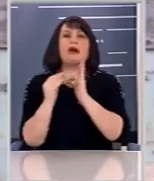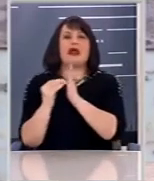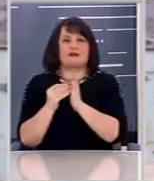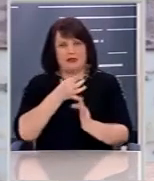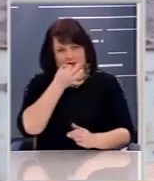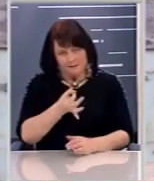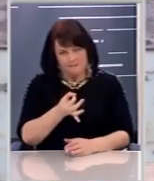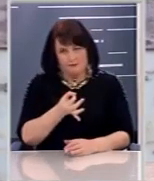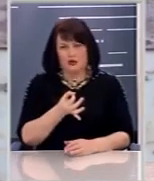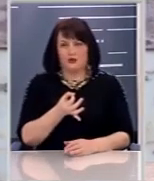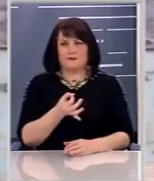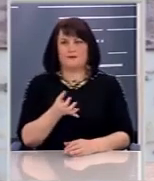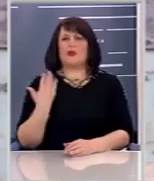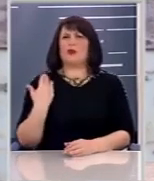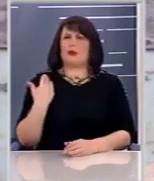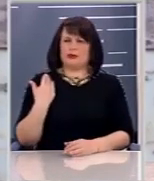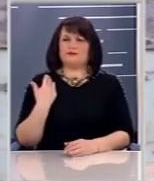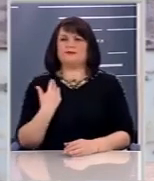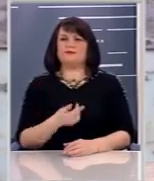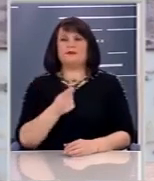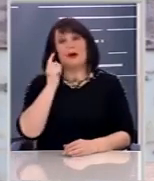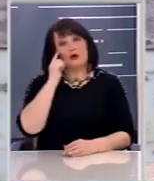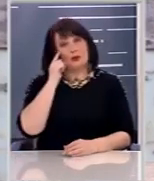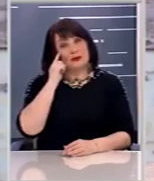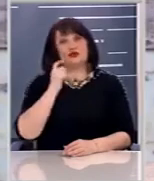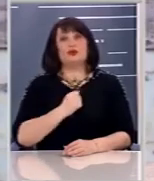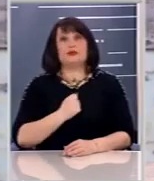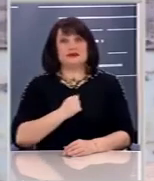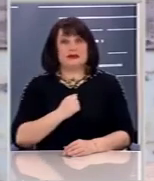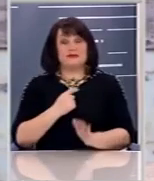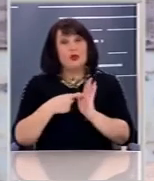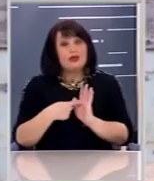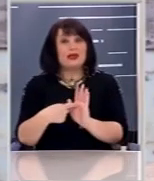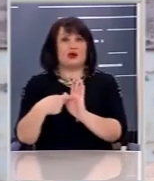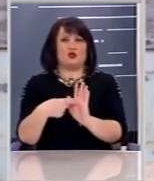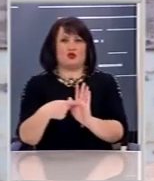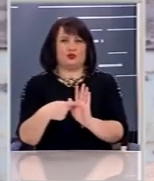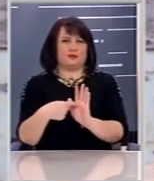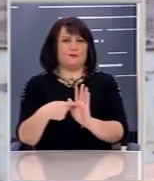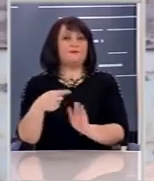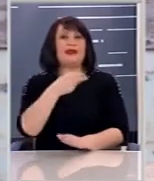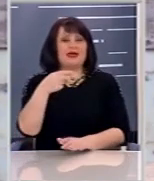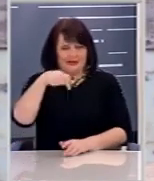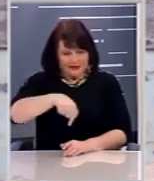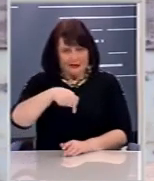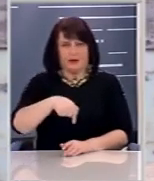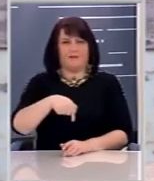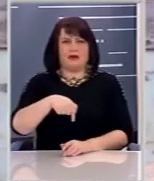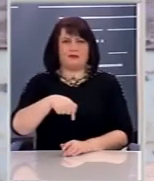παραδείγματα πρόσφατα που νομίζω ότι απεικονίζουν ανάγλυφα το θέμα της σημερινής